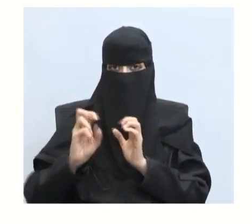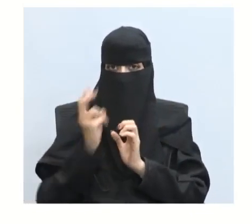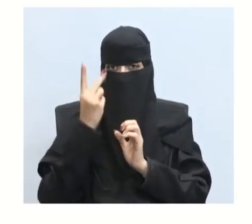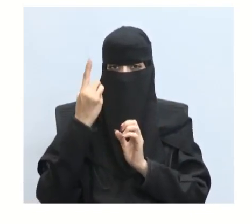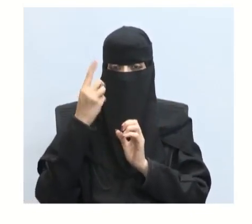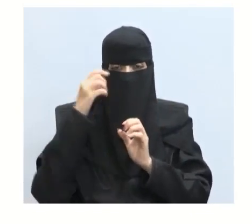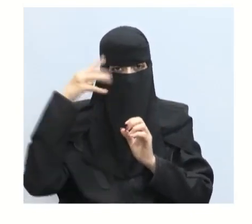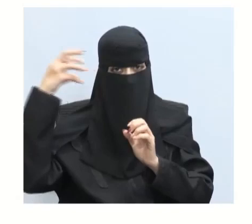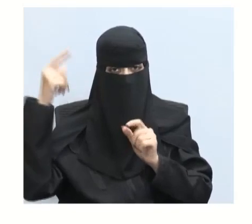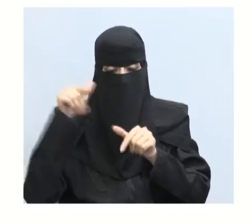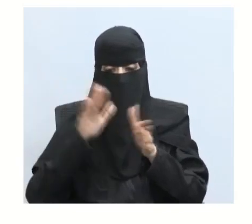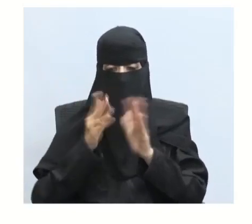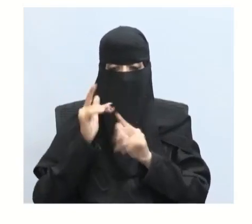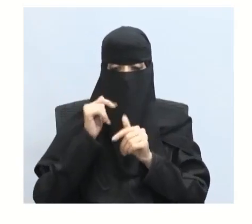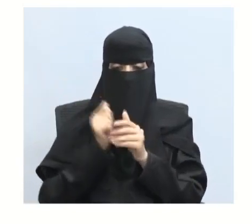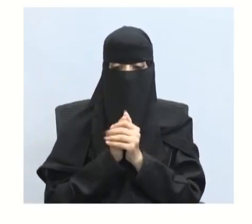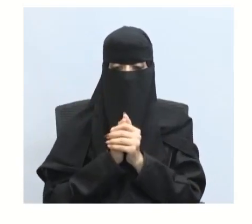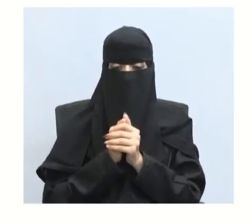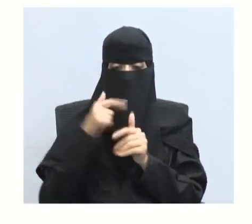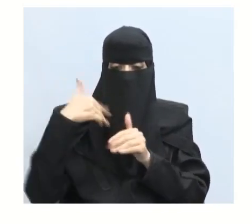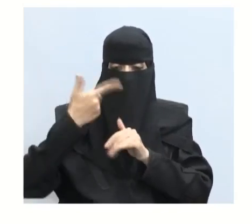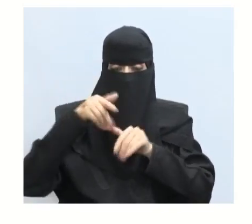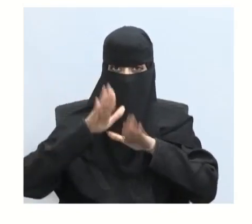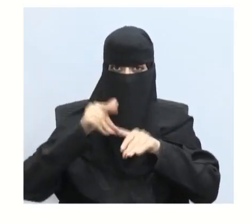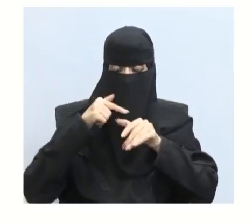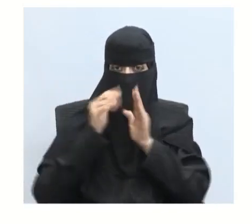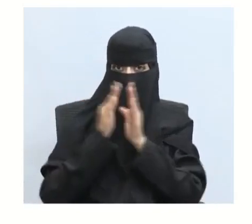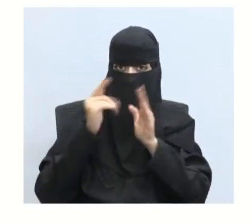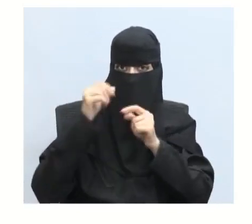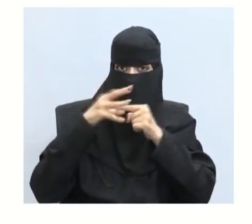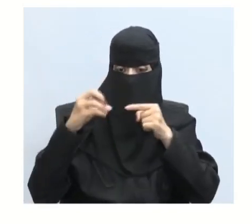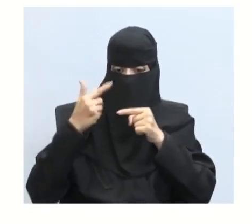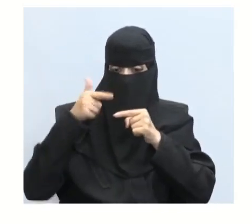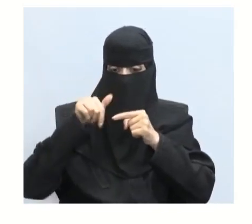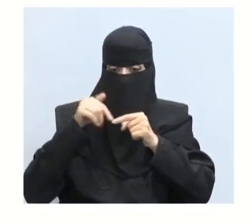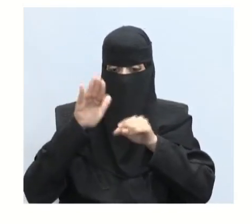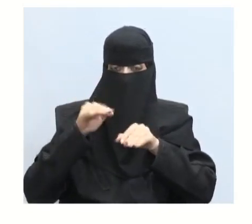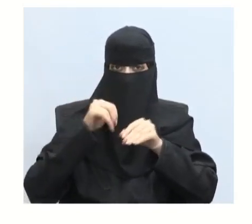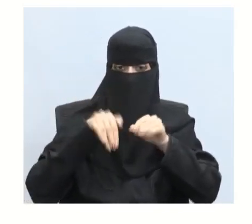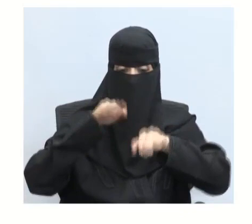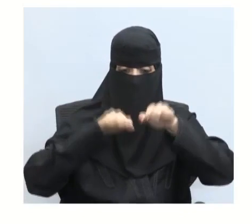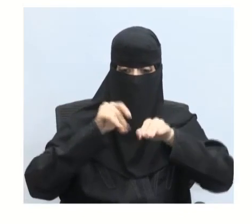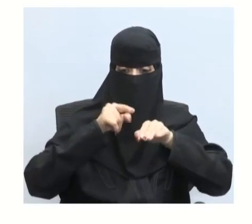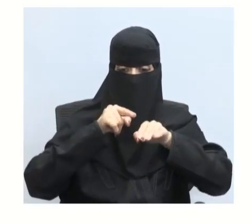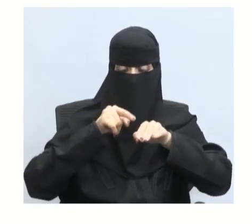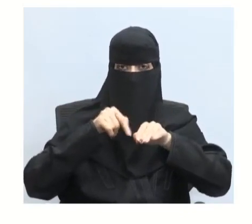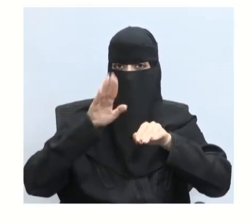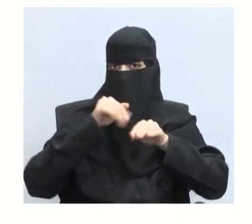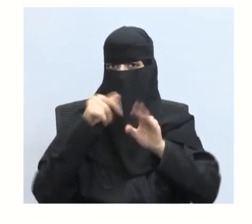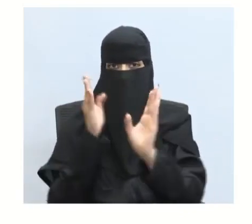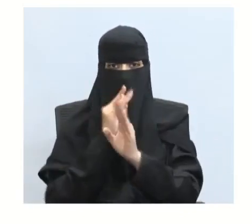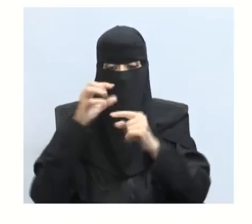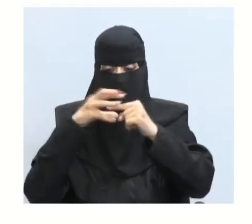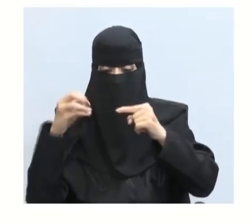خياليه او وهميه عندما يكون التكبير سالب تكون الصوره معتدله اذا